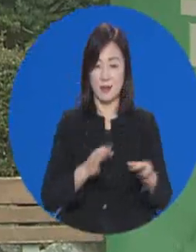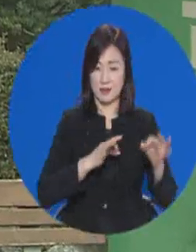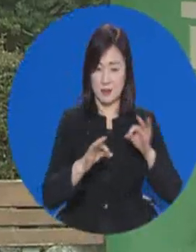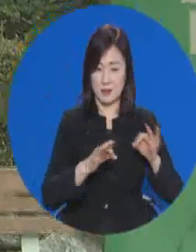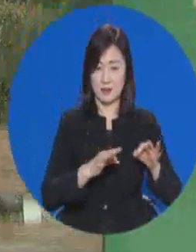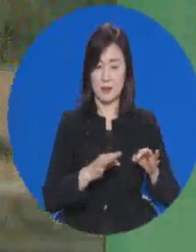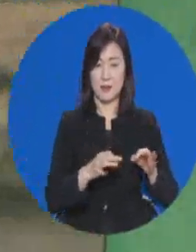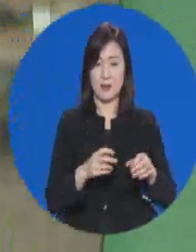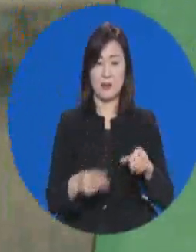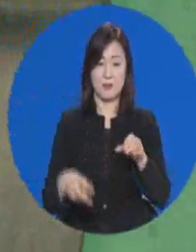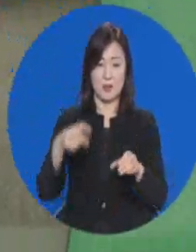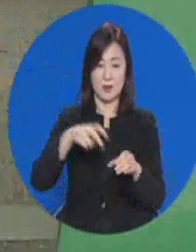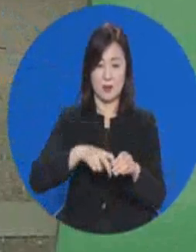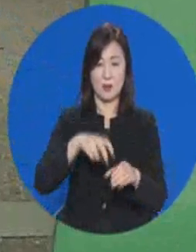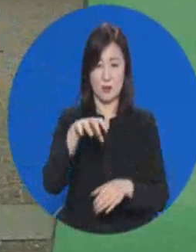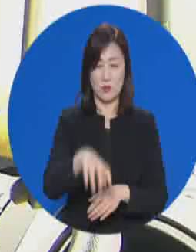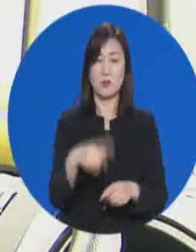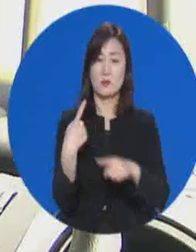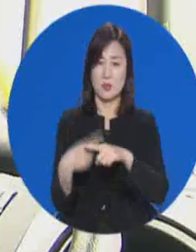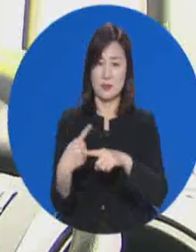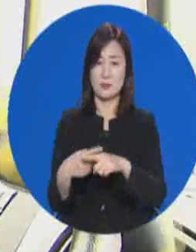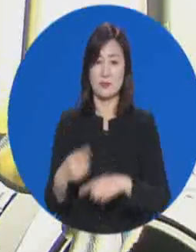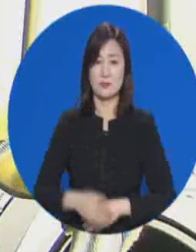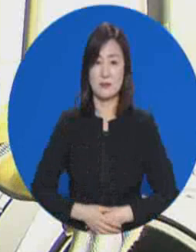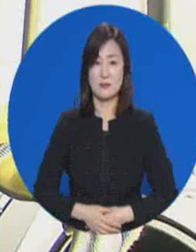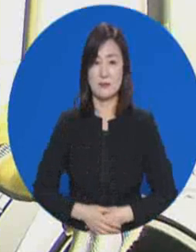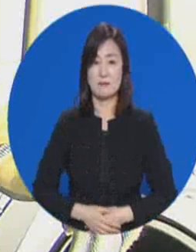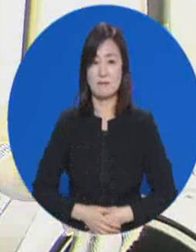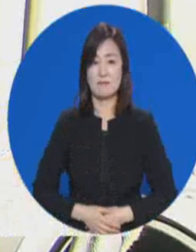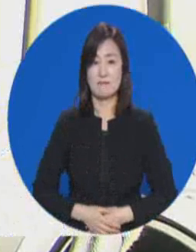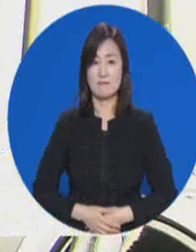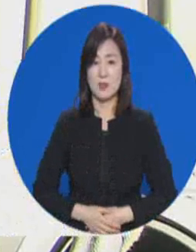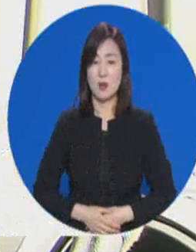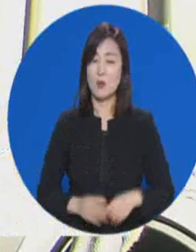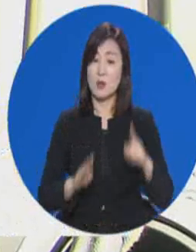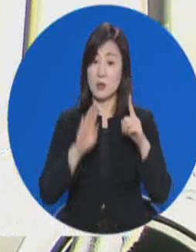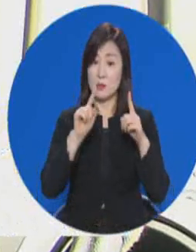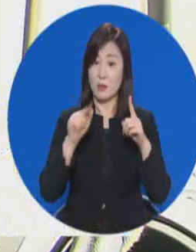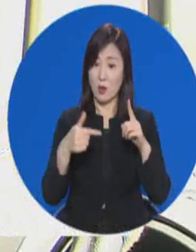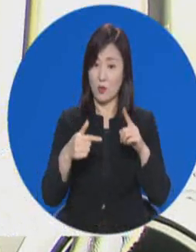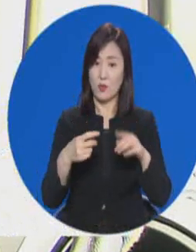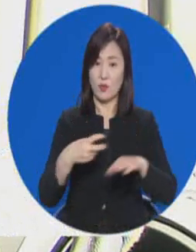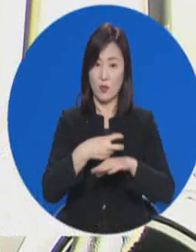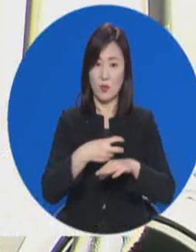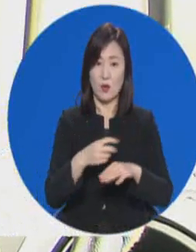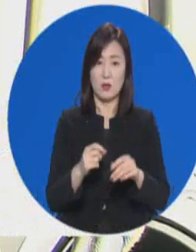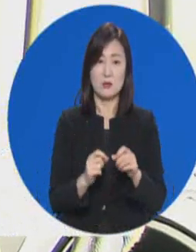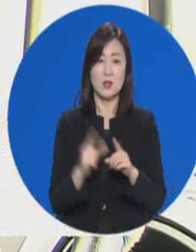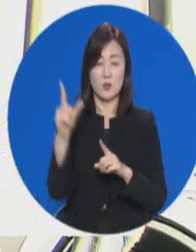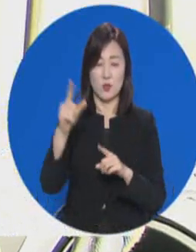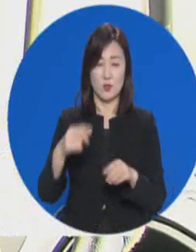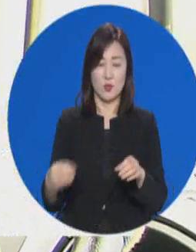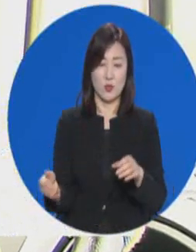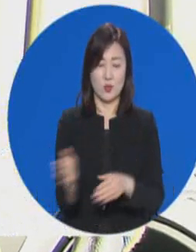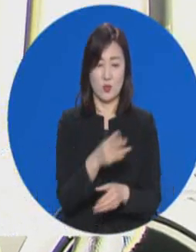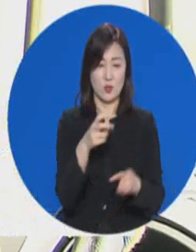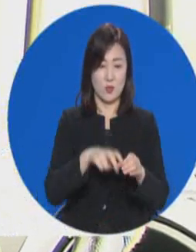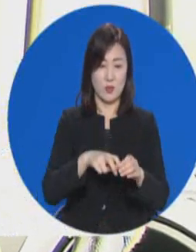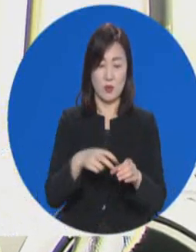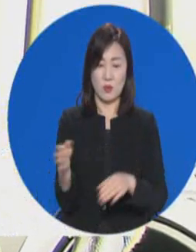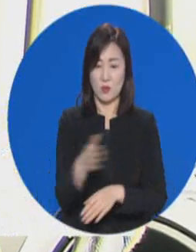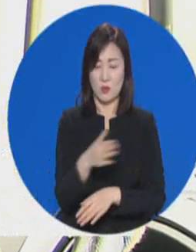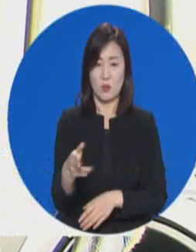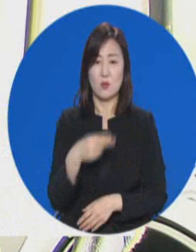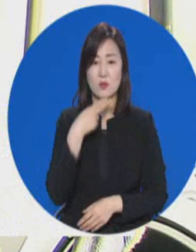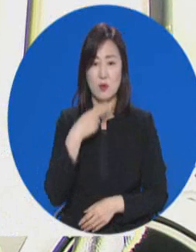정류장도 마찬가지입니다. 거의 저희 일본선은 거의 보면 빈 승강장이 없습니다. 네, 지금은 빈 승강장이